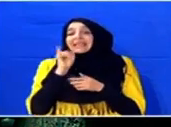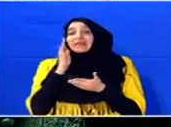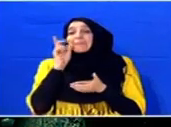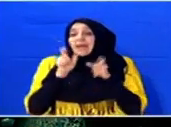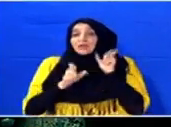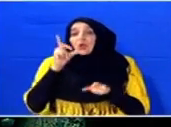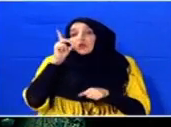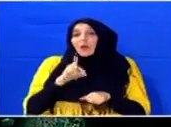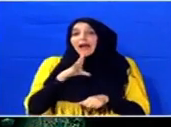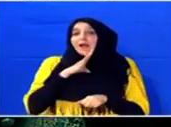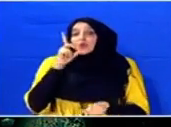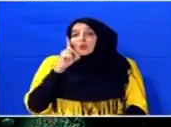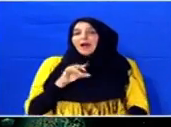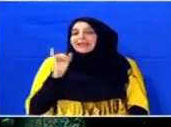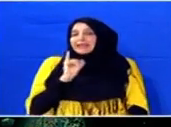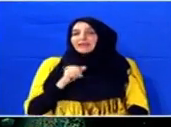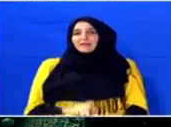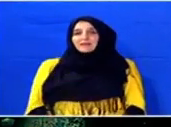الله يرحمه